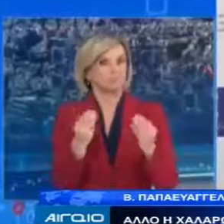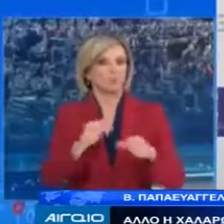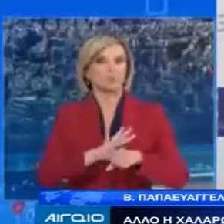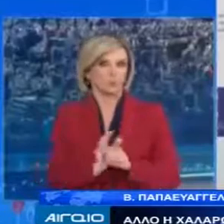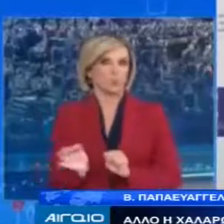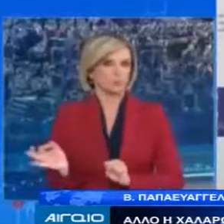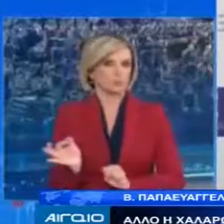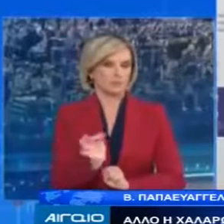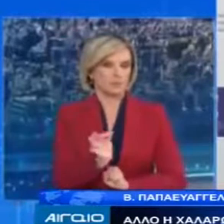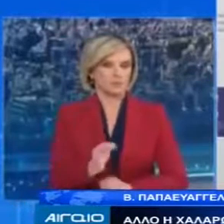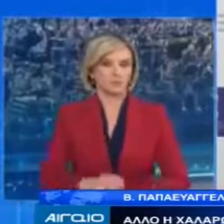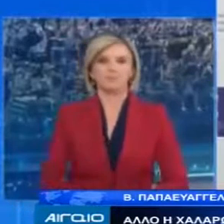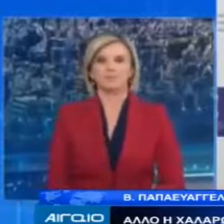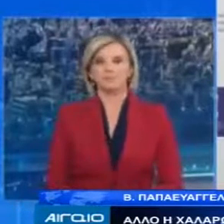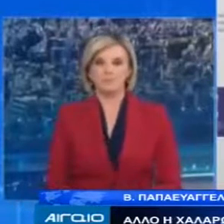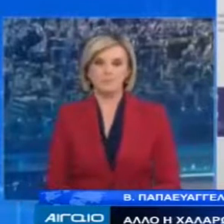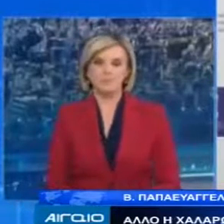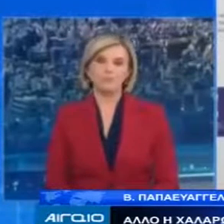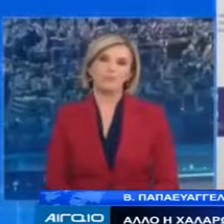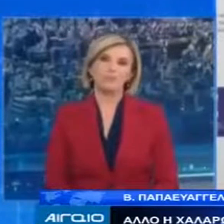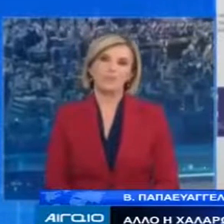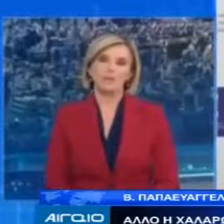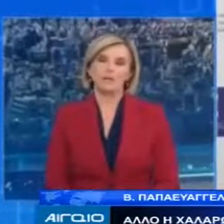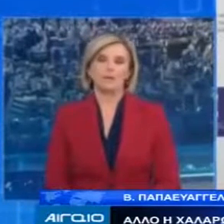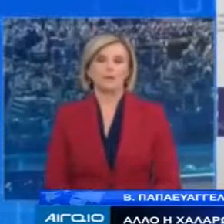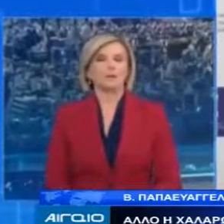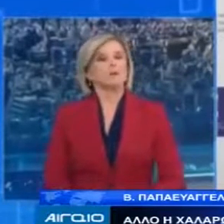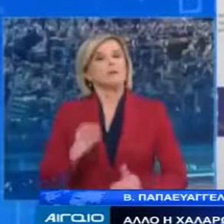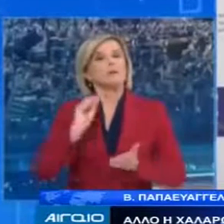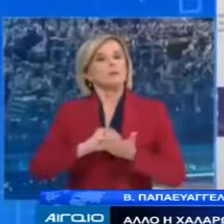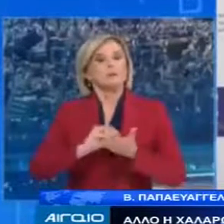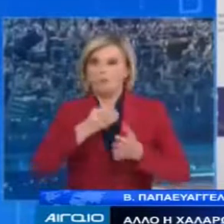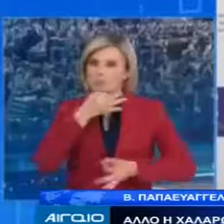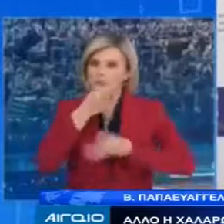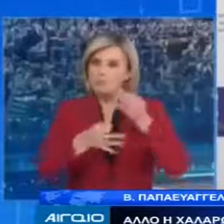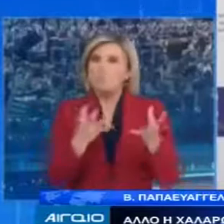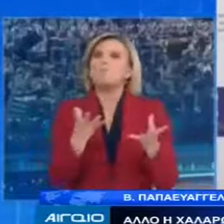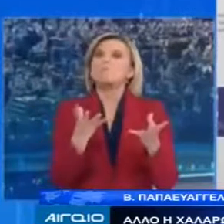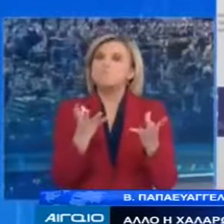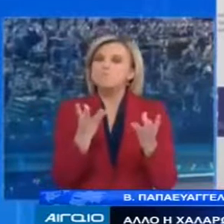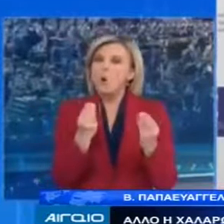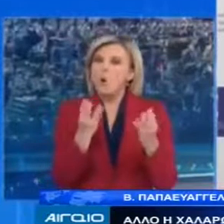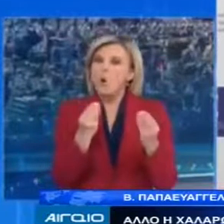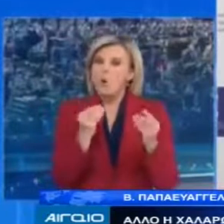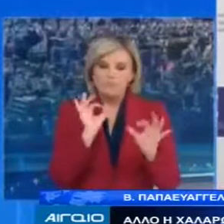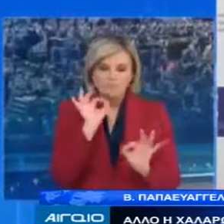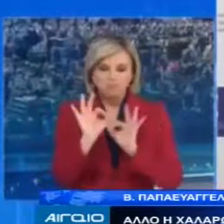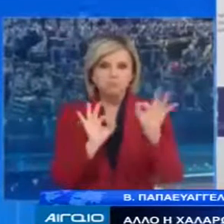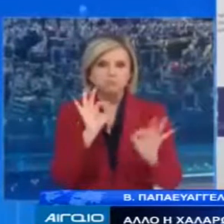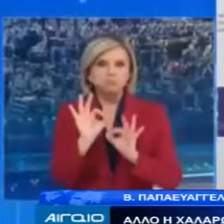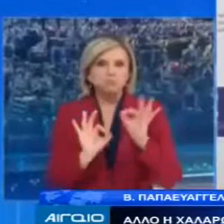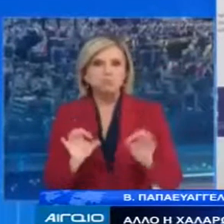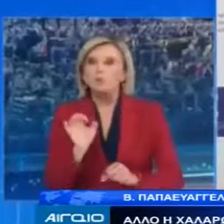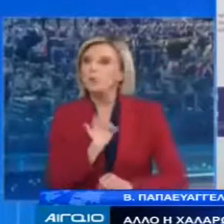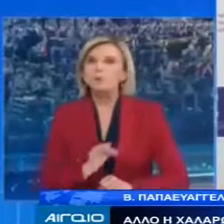Επιπλέον, το μήνυμα των επιδημιολογικών δεδομένων είναι σαφές. Βλέπουμε πολλές επιδημιολογικές εξάρσεις, κυρίως σε